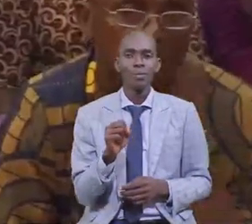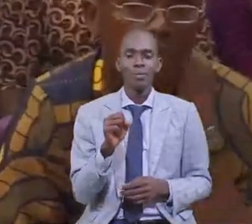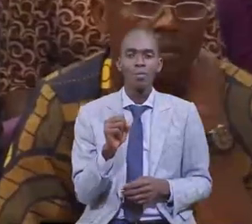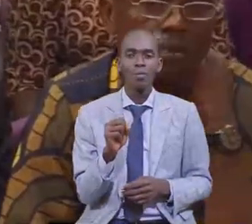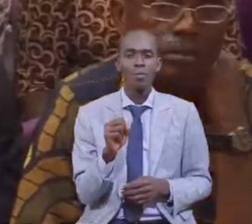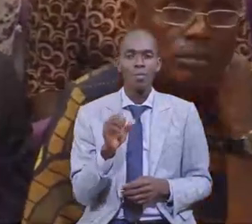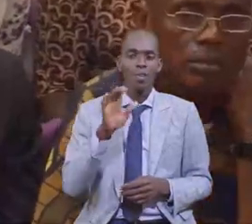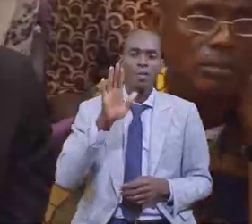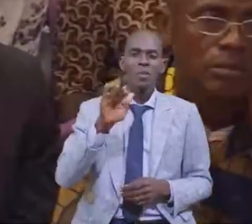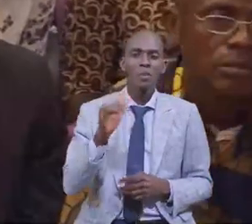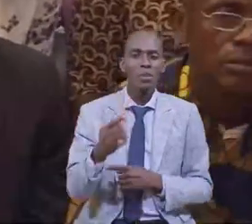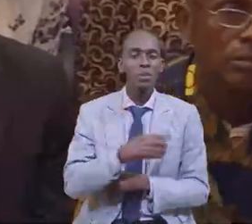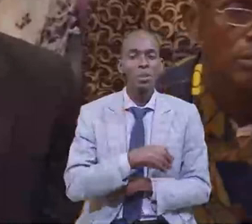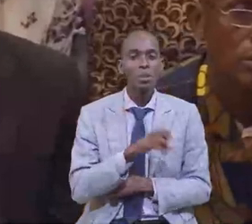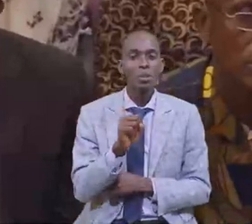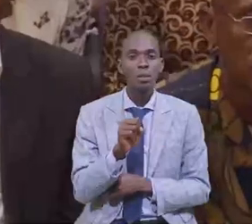15 jours,